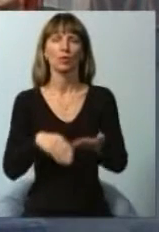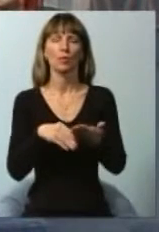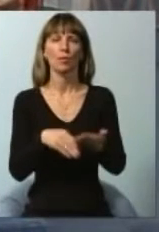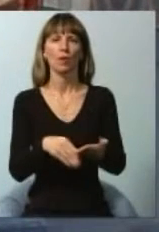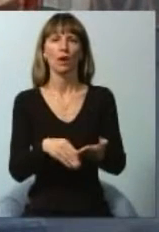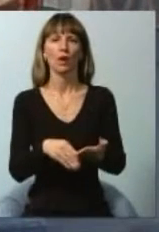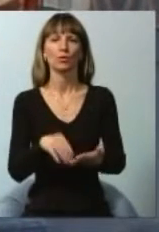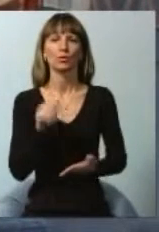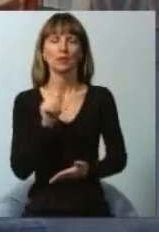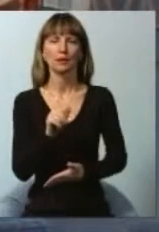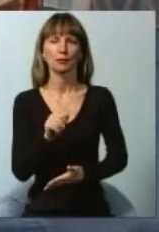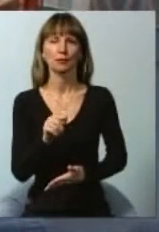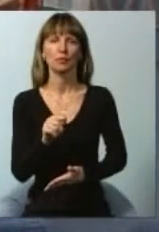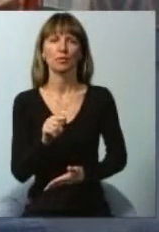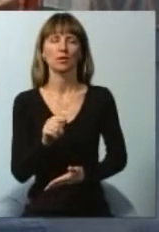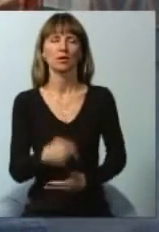допомагають їм.